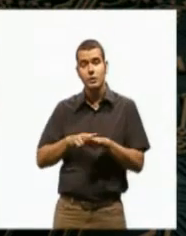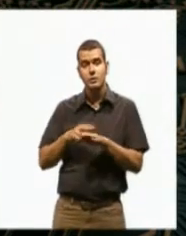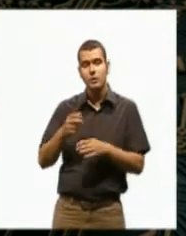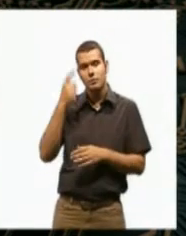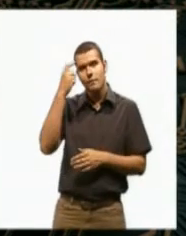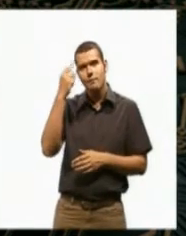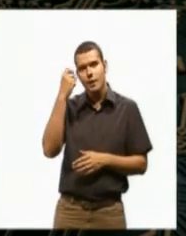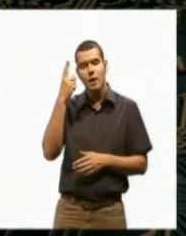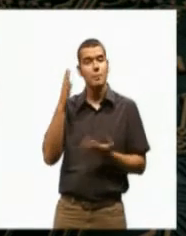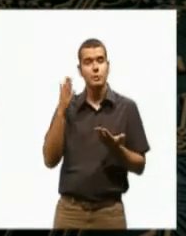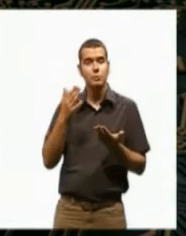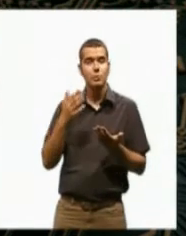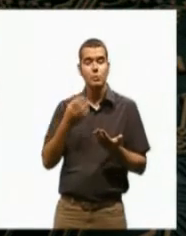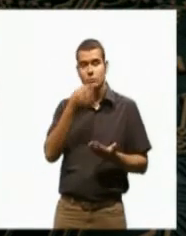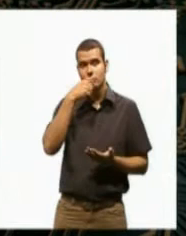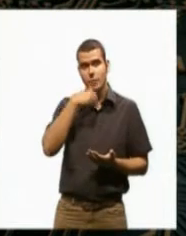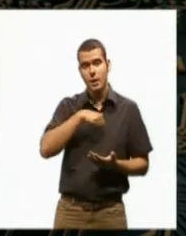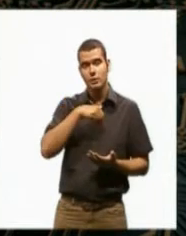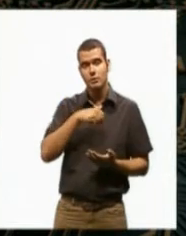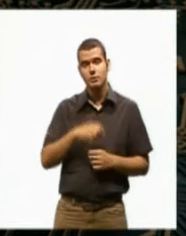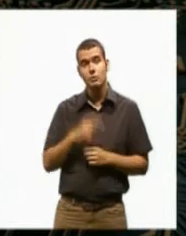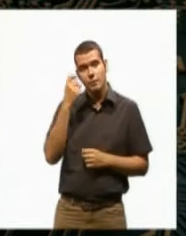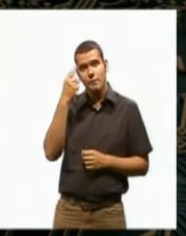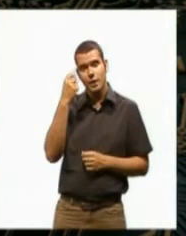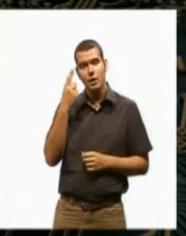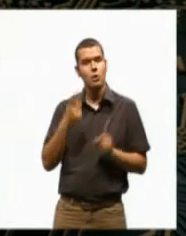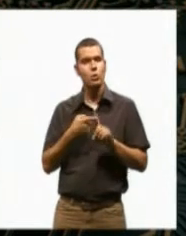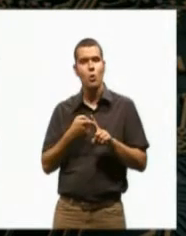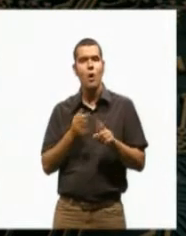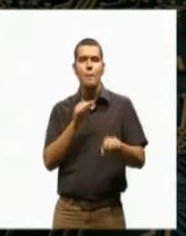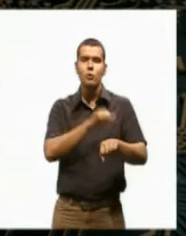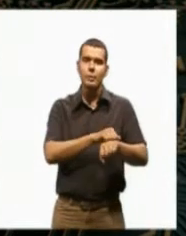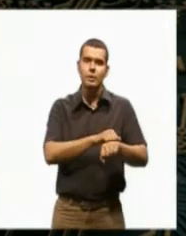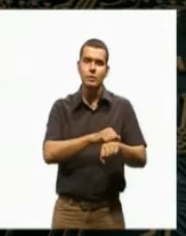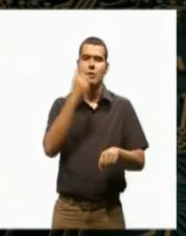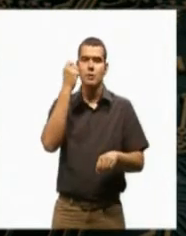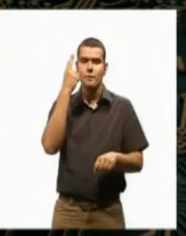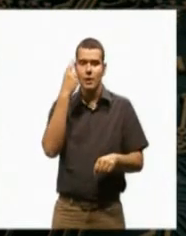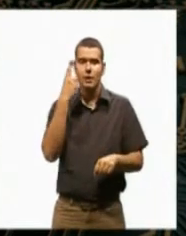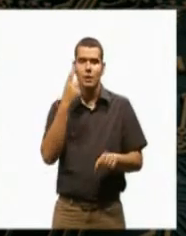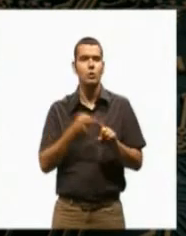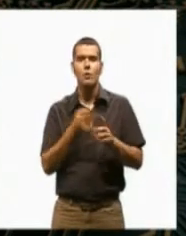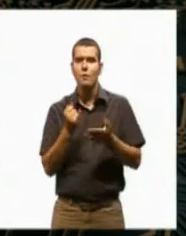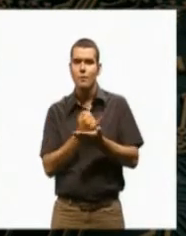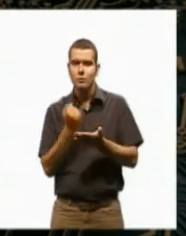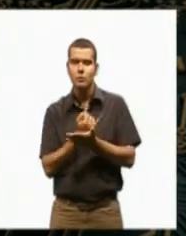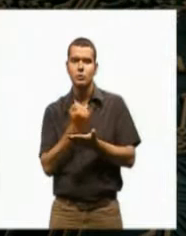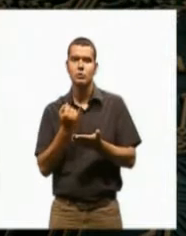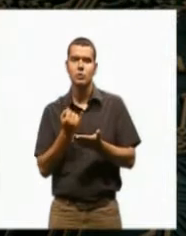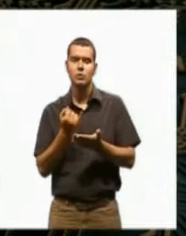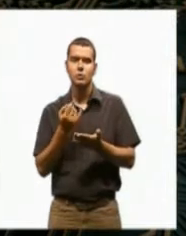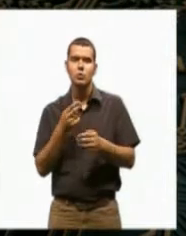Kommunikazzjoni Ehm Effisjenti Uneħdjag Fqasli Kollok Xie defikultaħ Li għandek